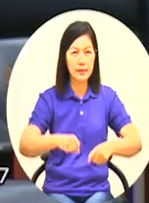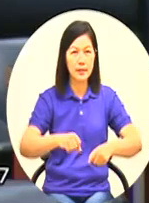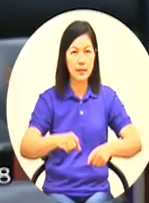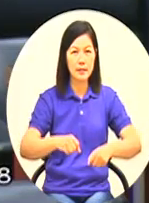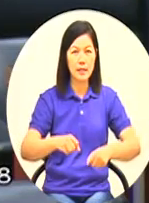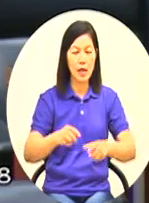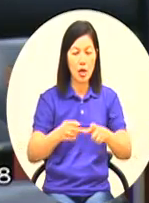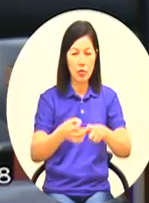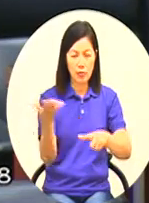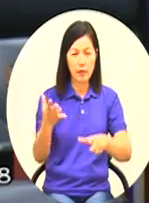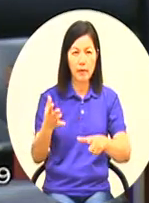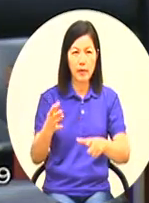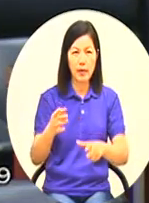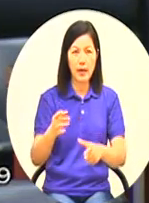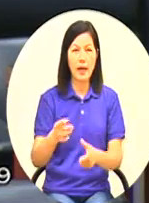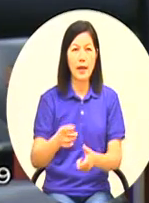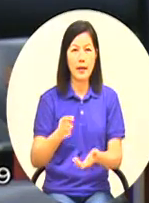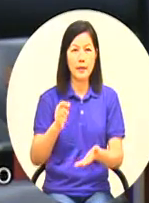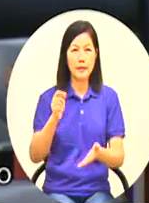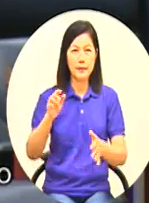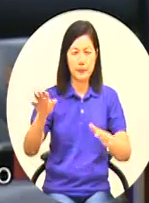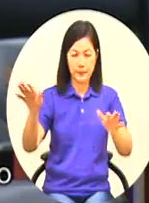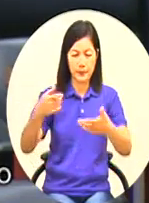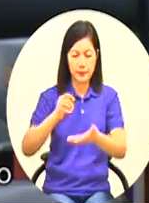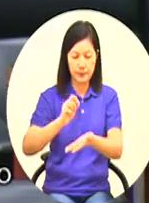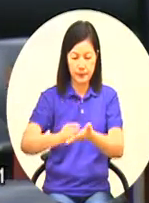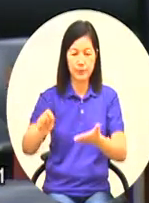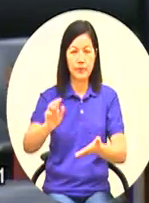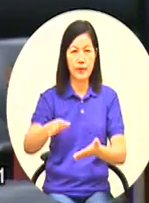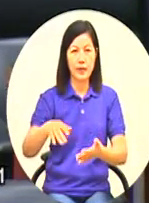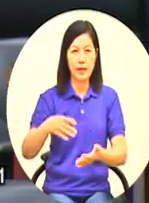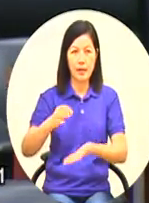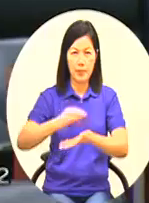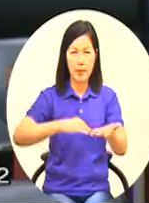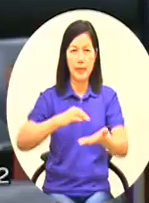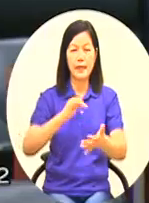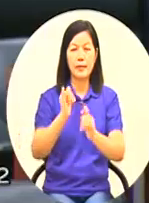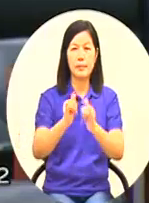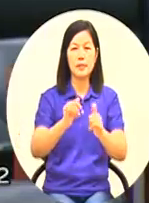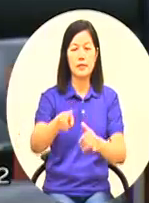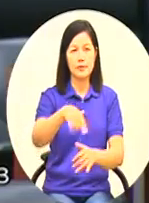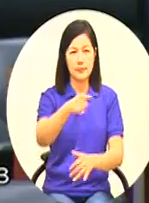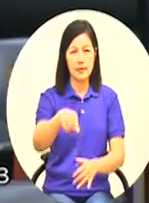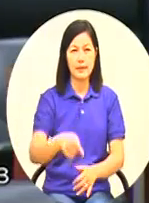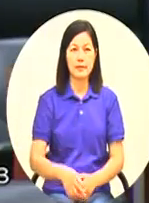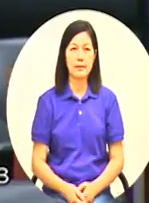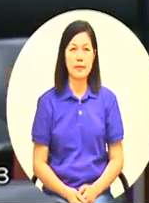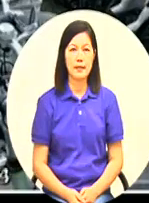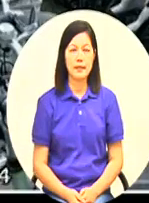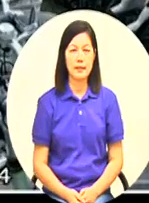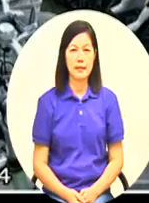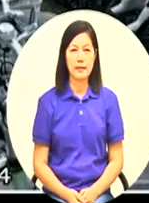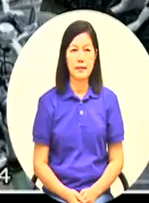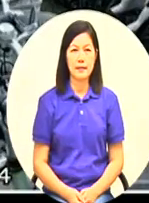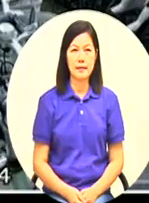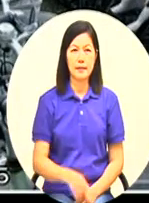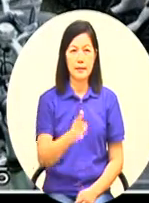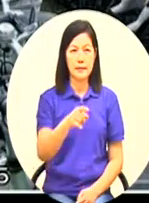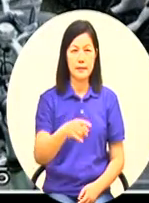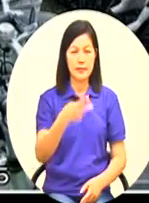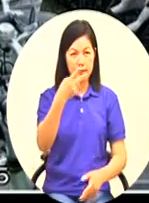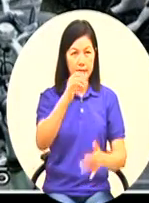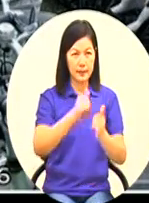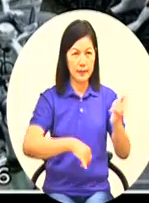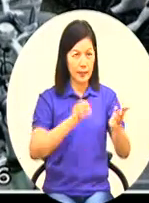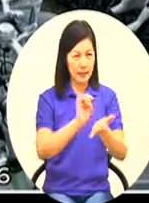送哦方式来卖给我们市民哦。哦啊，这是我们第二代淘汰的小绿哦。